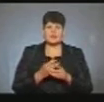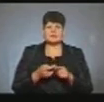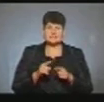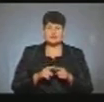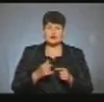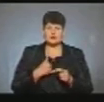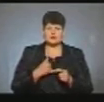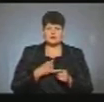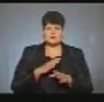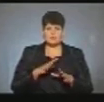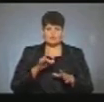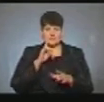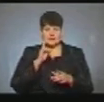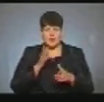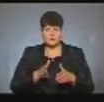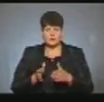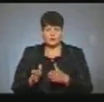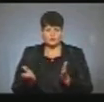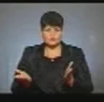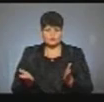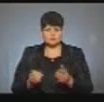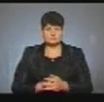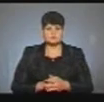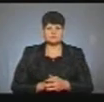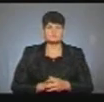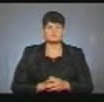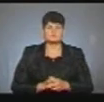не буде по зеленому коридору?